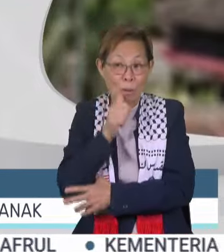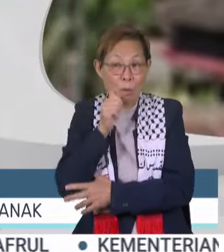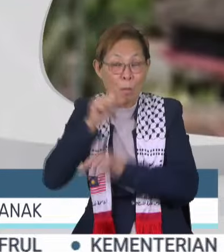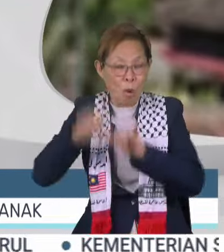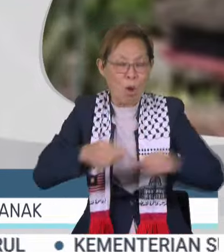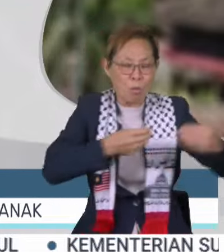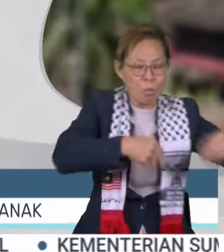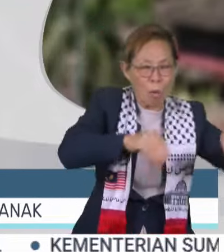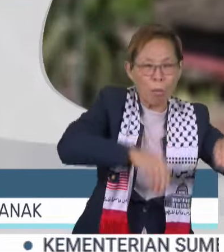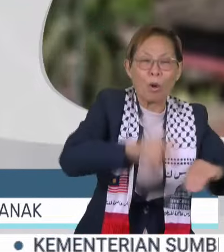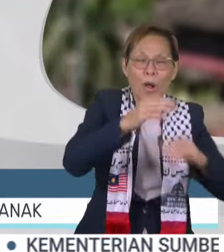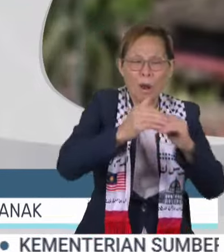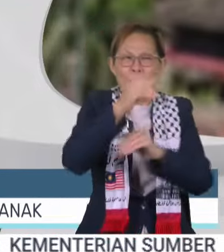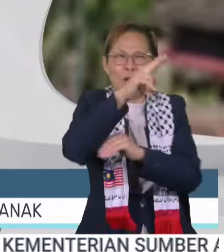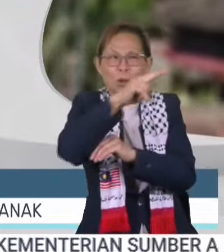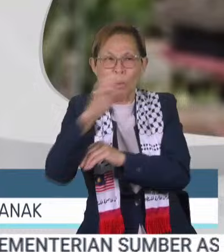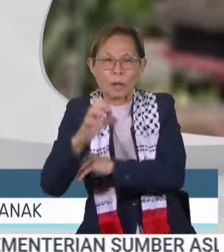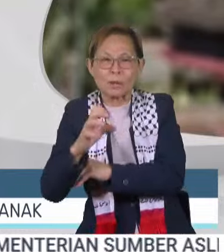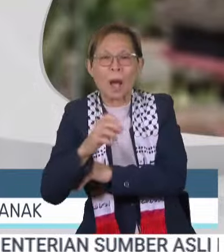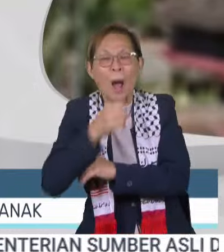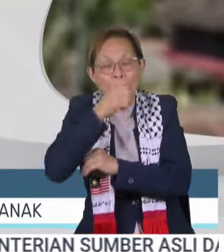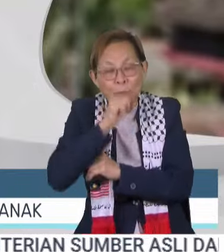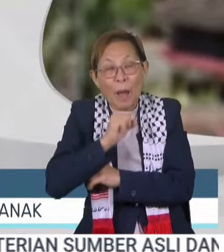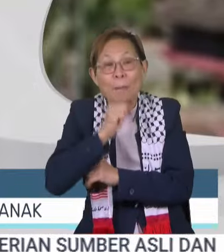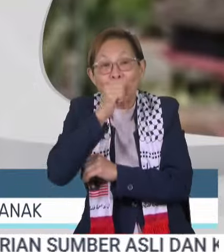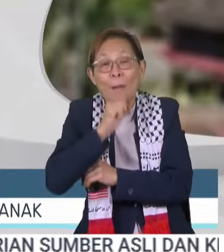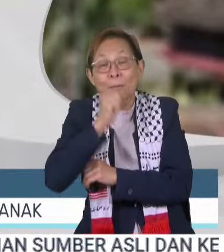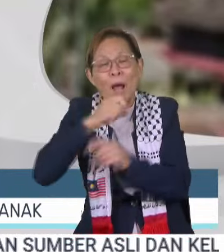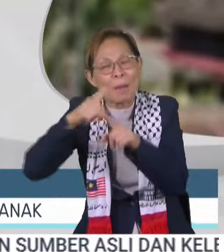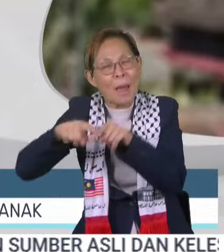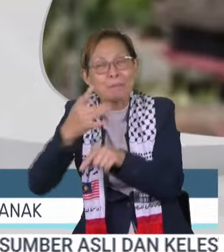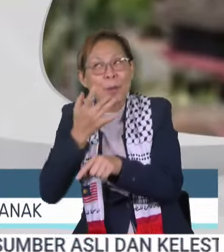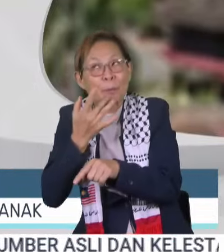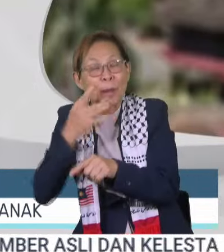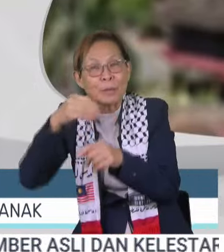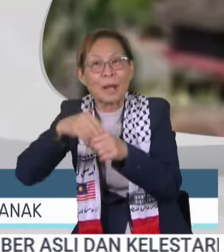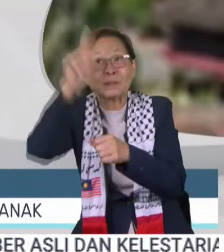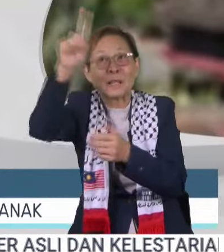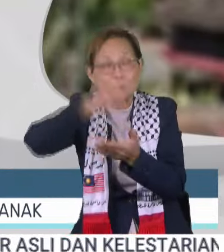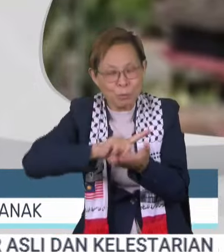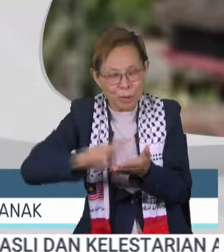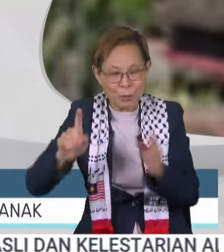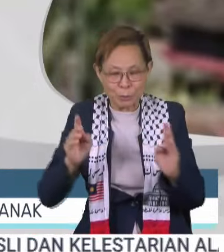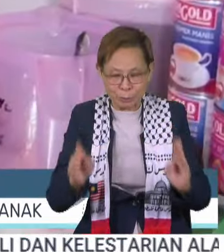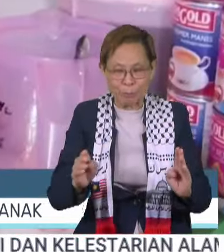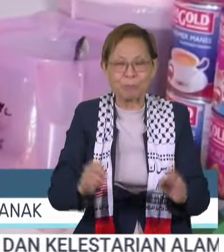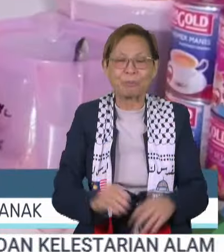kini mampu menjual lebih 200 batang aiskrim Malaysia pelbagai perisa dalam tempoh seminggu.